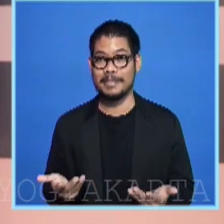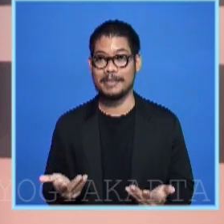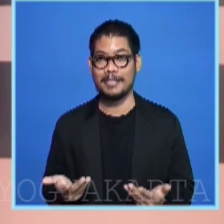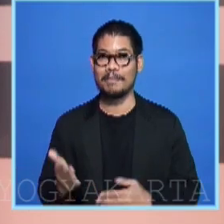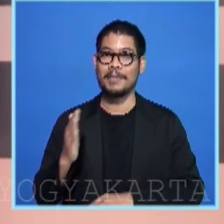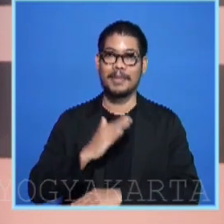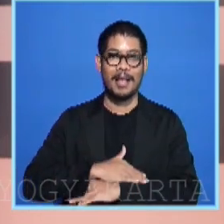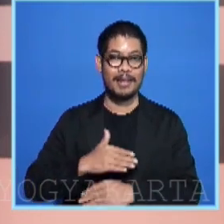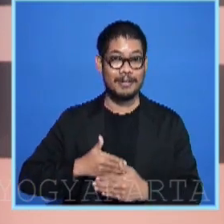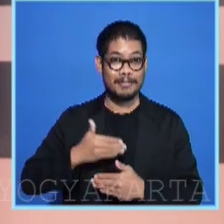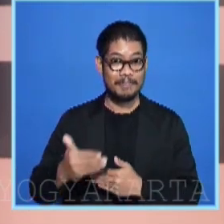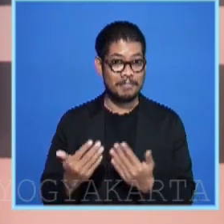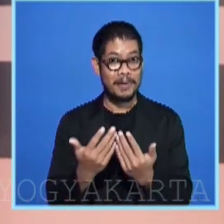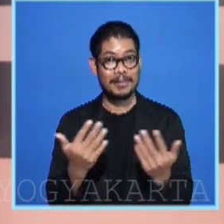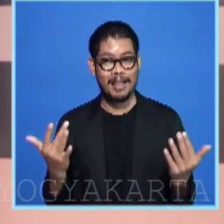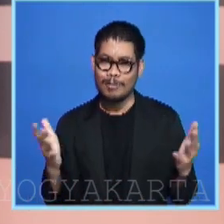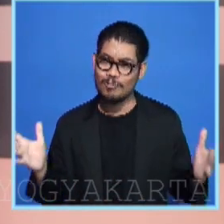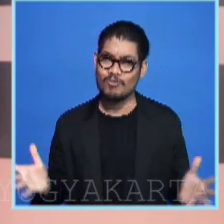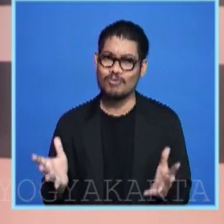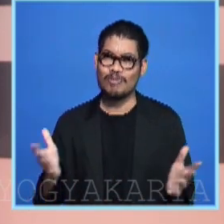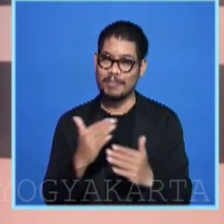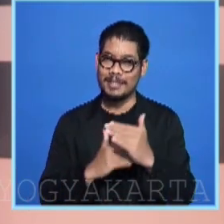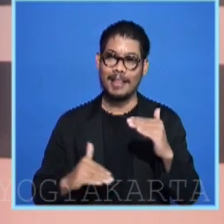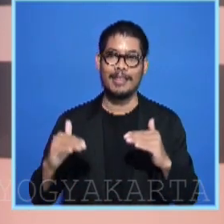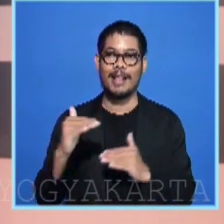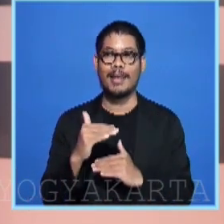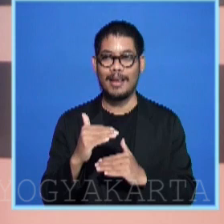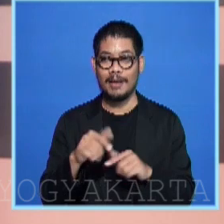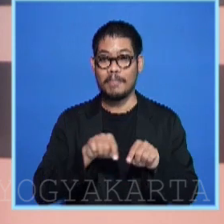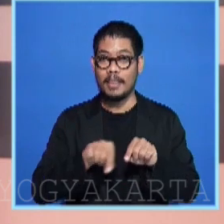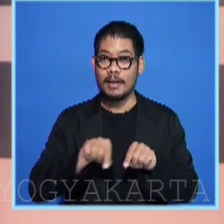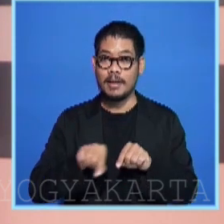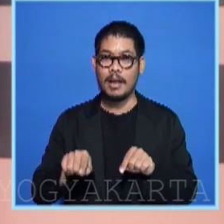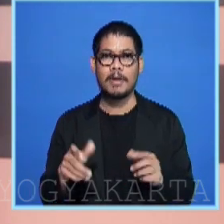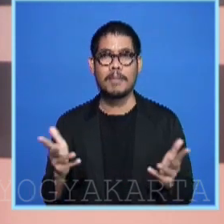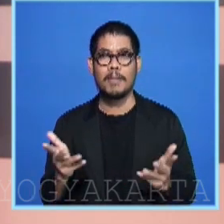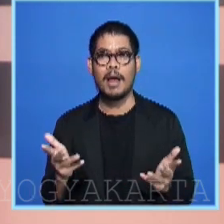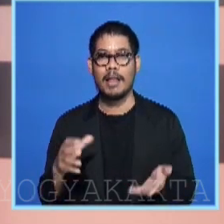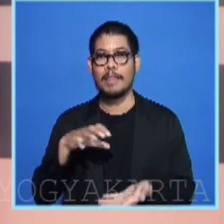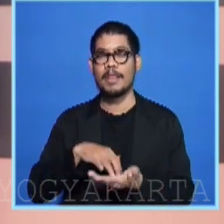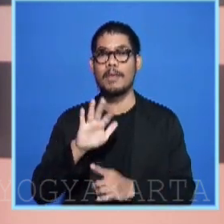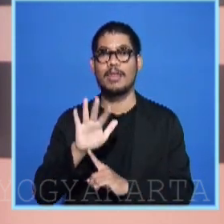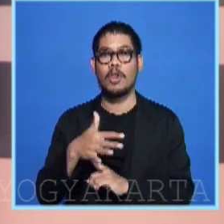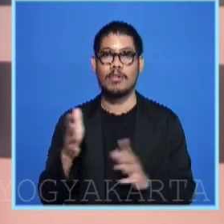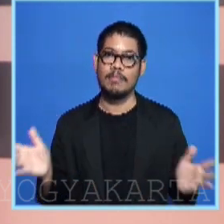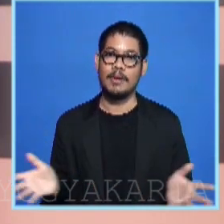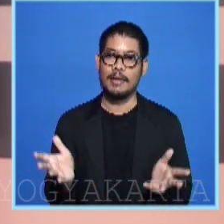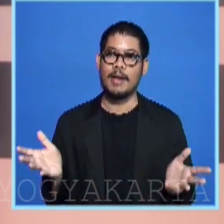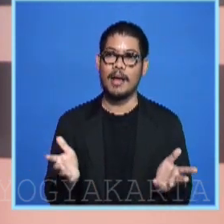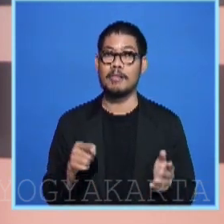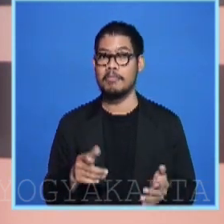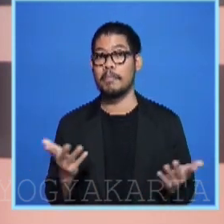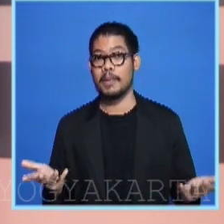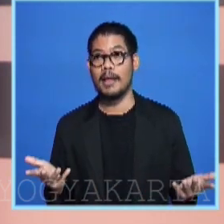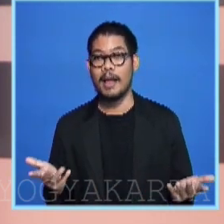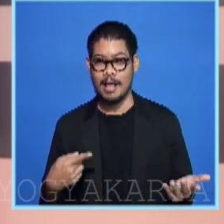Meningkatkan kesejahteraan masyarakat dari sektor pertanian kini terus digencarkan di Kabupaten Bantul. Seperti halnya budidaya tanaman lidah buaya